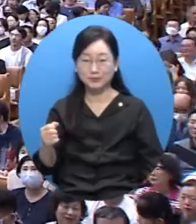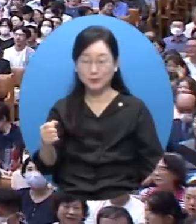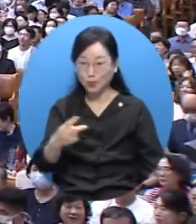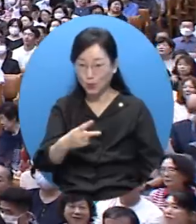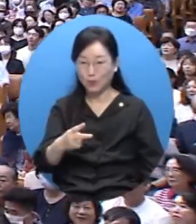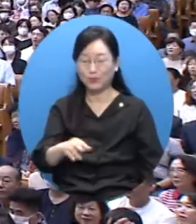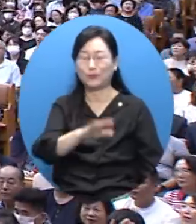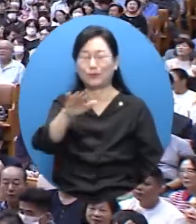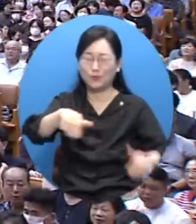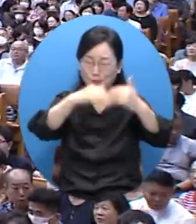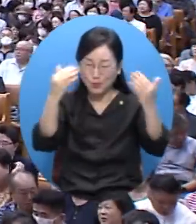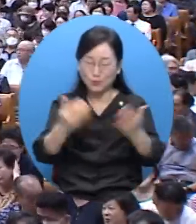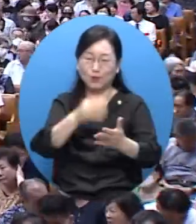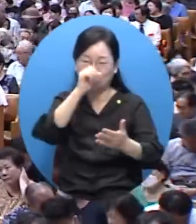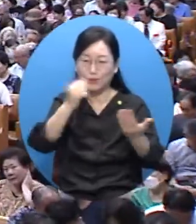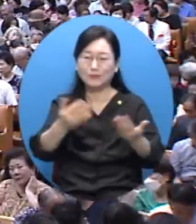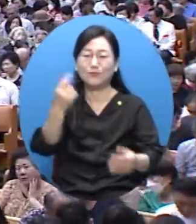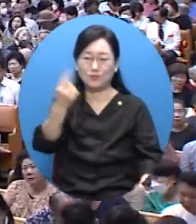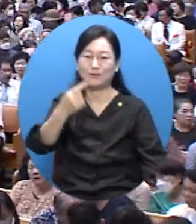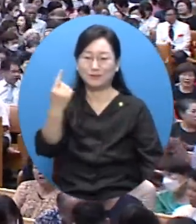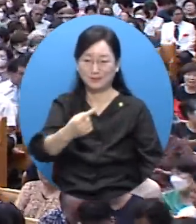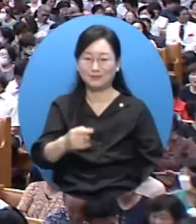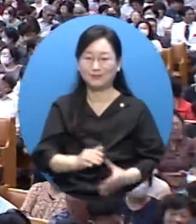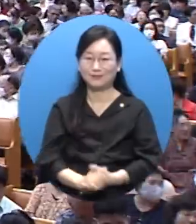우리 모두에게 좋은 일이 일어납니다.